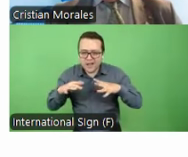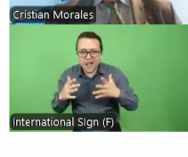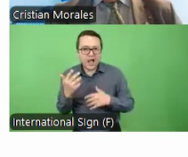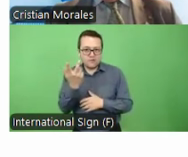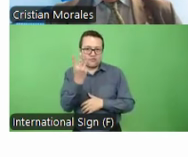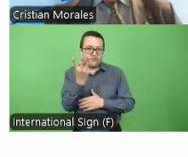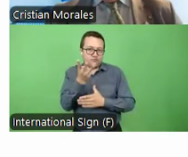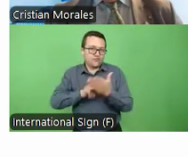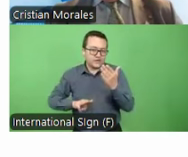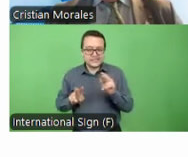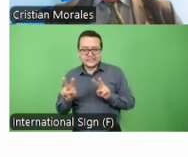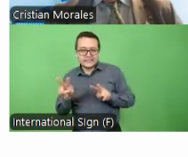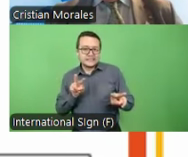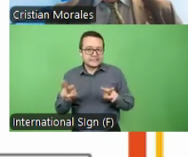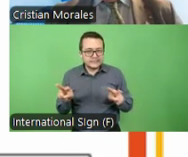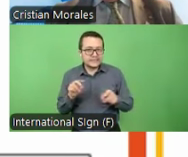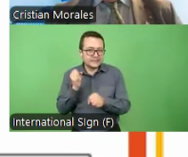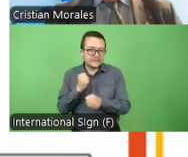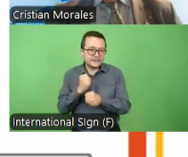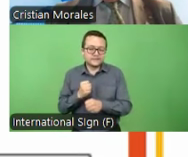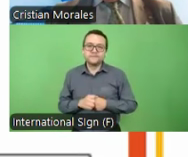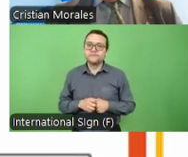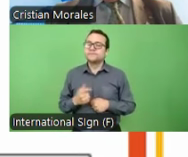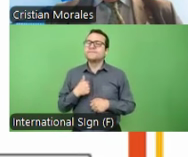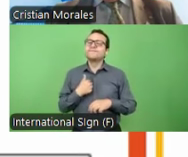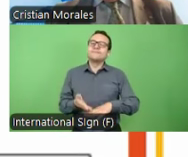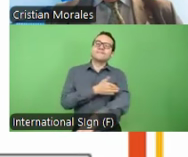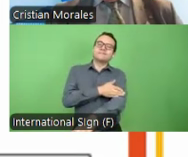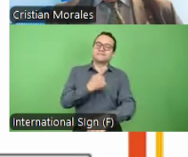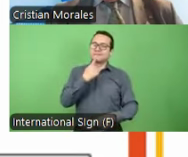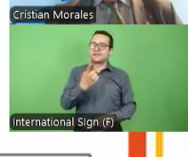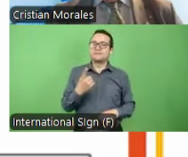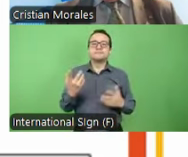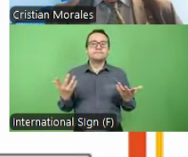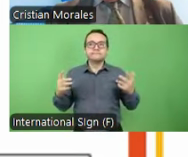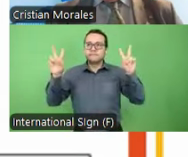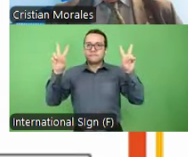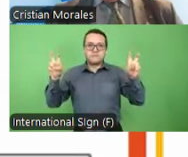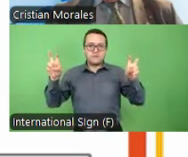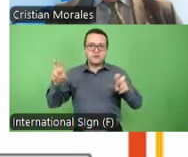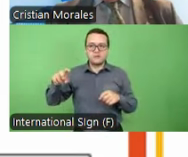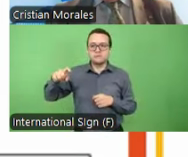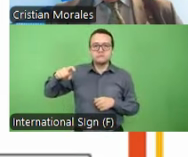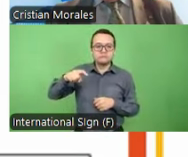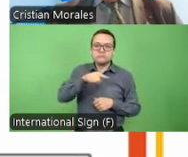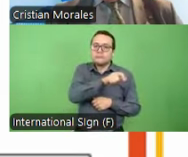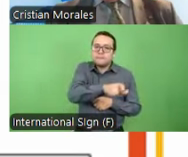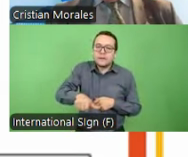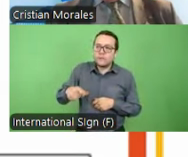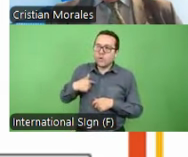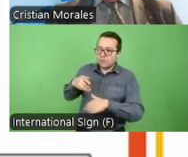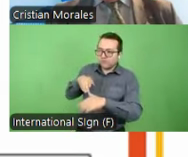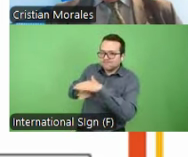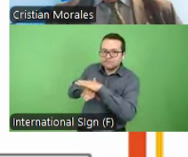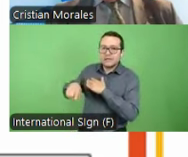d'avoir une sobre estos action problemas. urgente Cuando me pour refería a travailler las sur ces sujets. necesidades Quand je insatisfechas, faisais barreras de référence aux acceso,